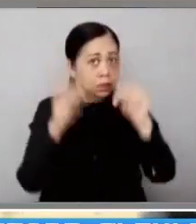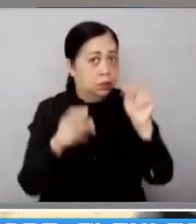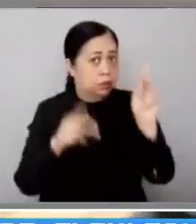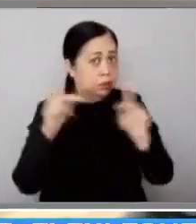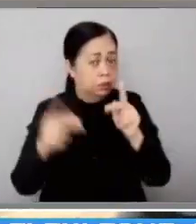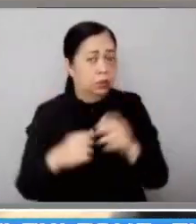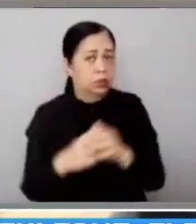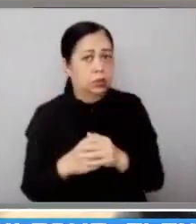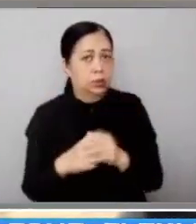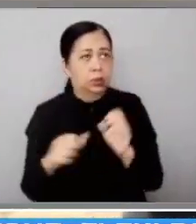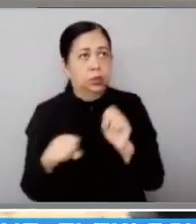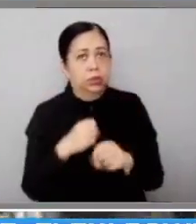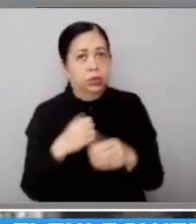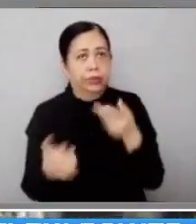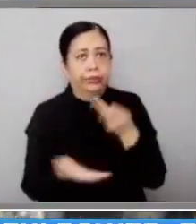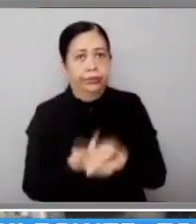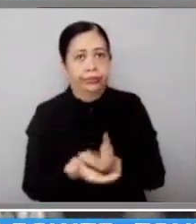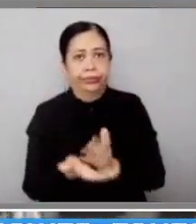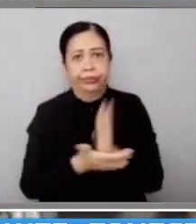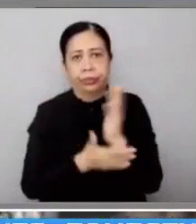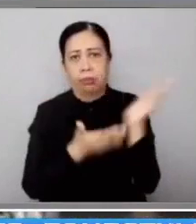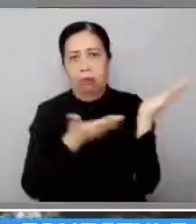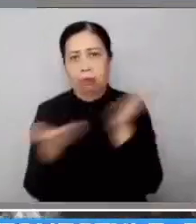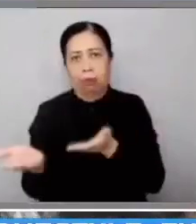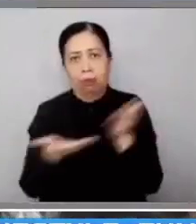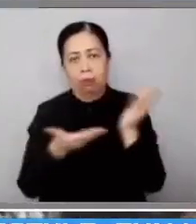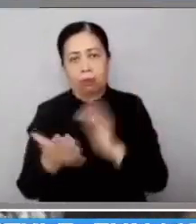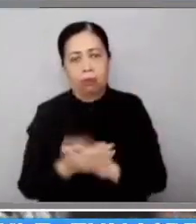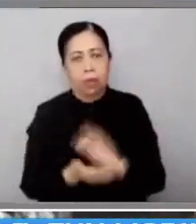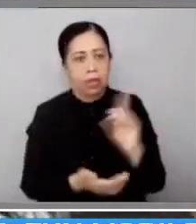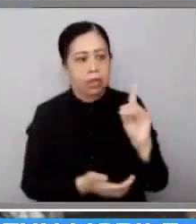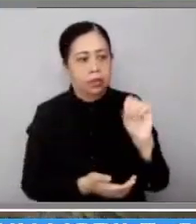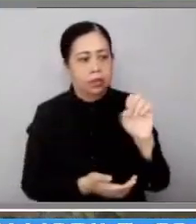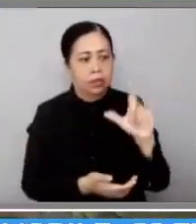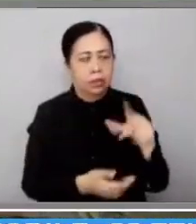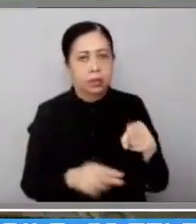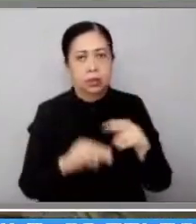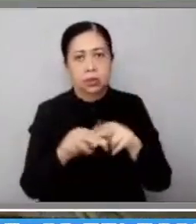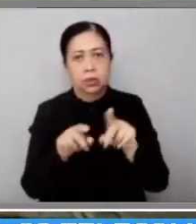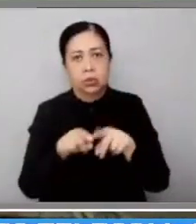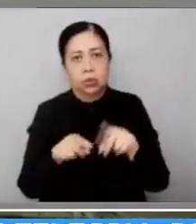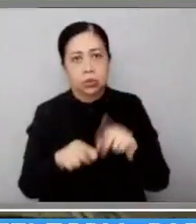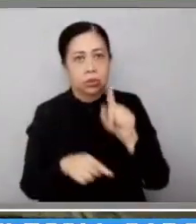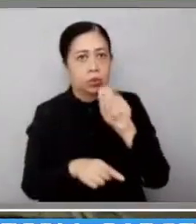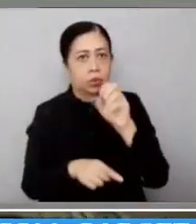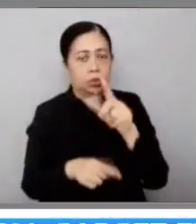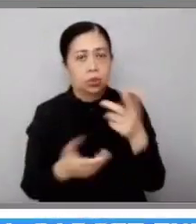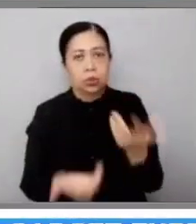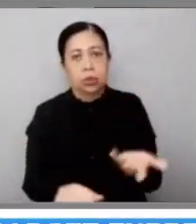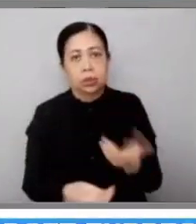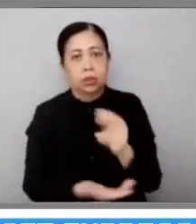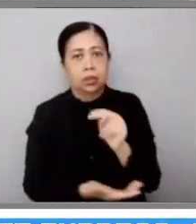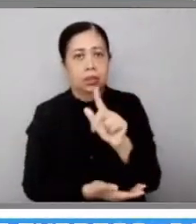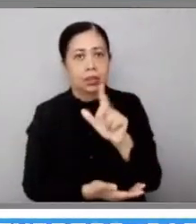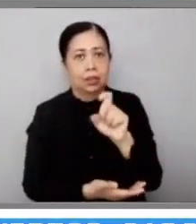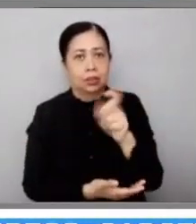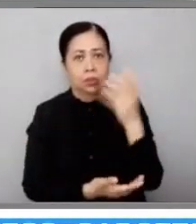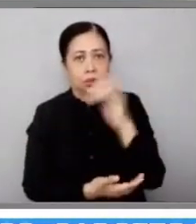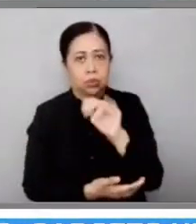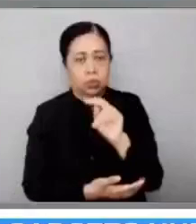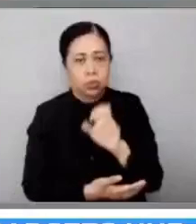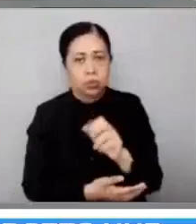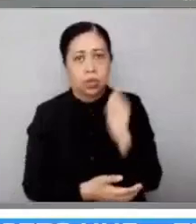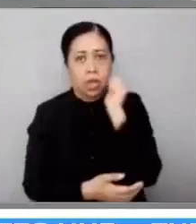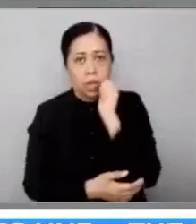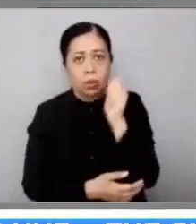kahit natalo, ibibiyahe na lang. Bukod sa diesel, dumagdag pa raw ang taas singil sa toll sa North Luzon Expressway noong June. Kung araw-araw ang biyahe tulad